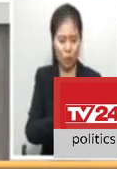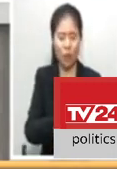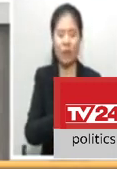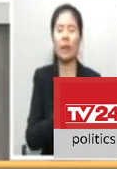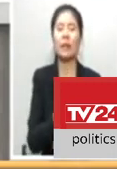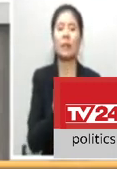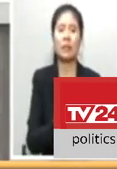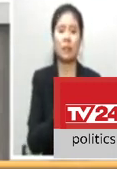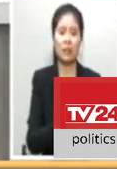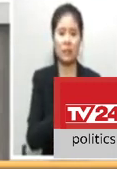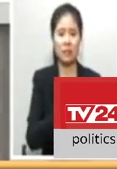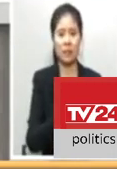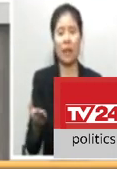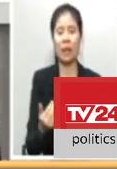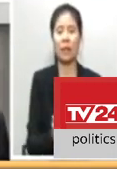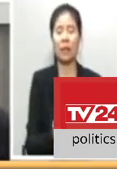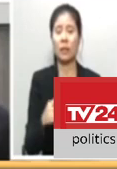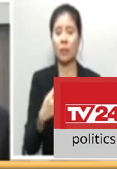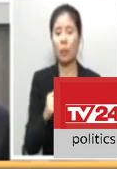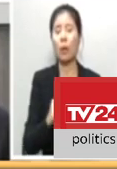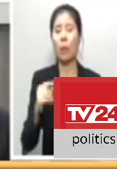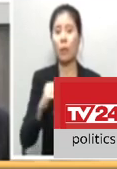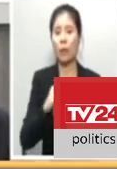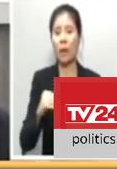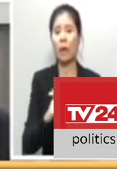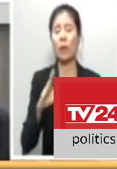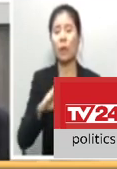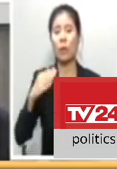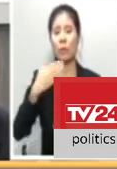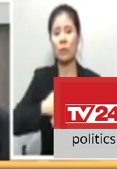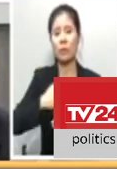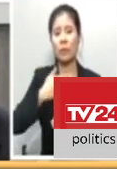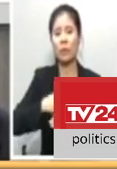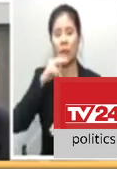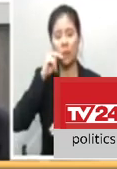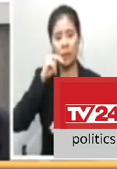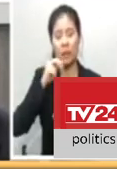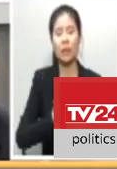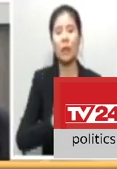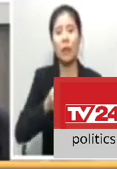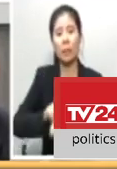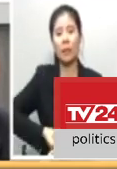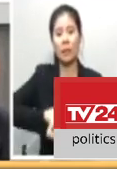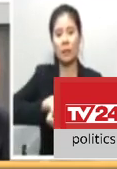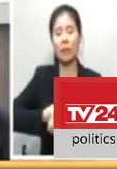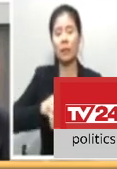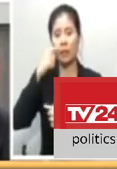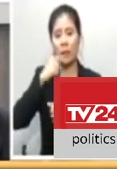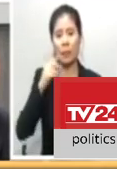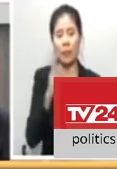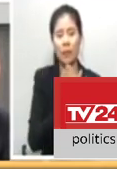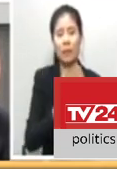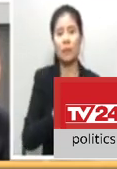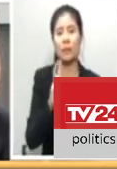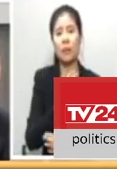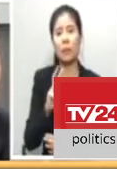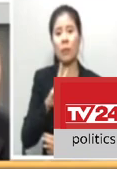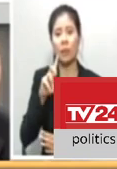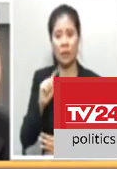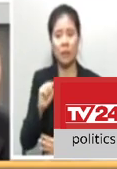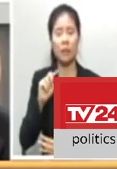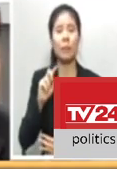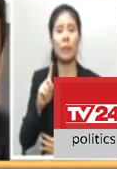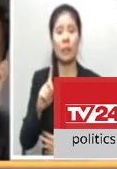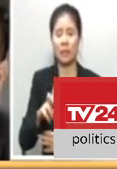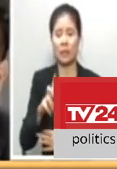าในโครงการของการชลประทานทางด้านของเกษตรเนี่ยนะครับเพราะพื้นที่ในประเทศไทยเนี่ยมี321ล้านไ